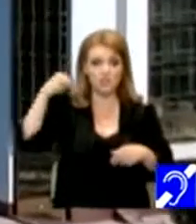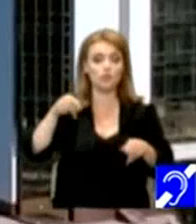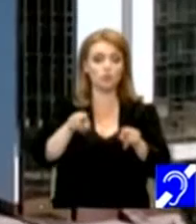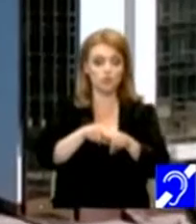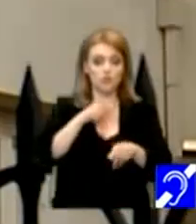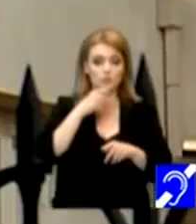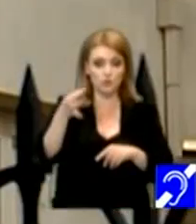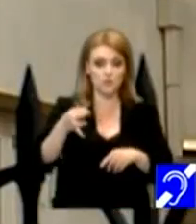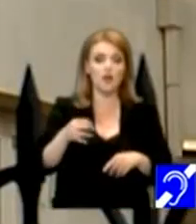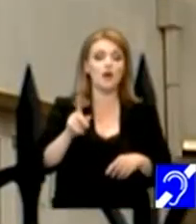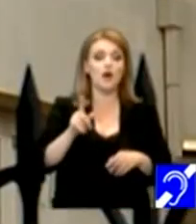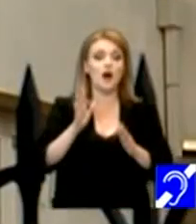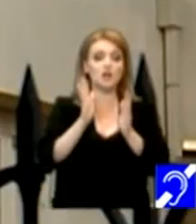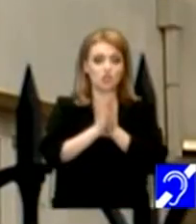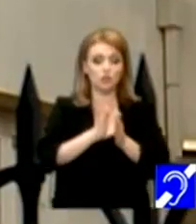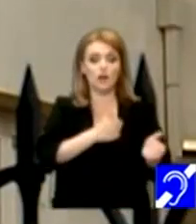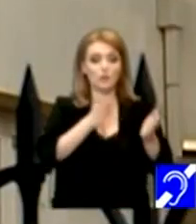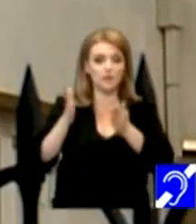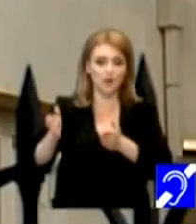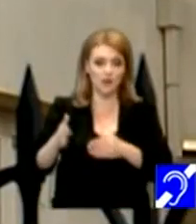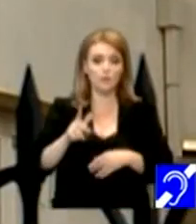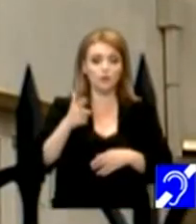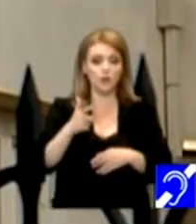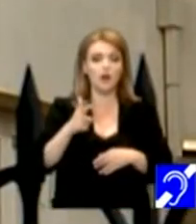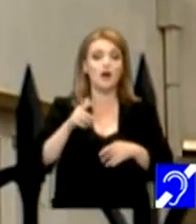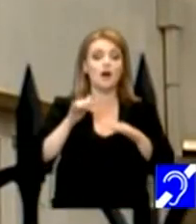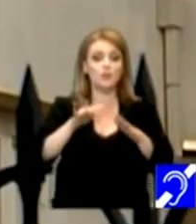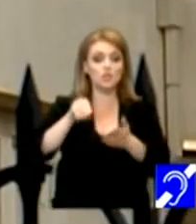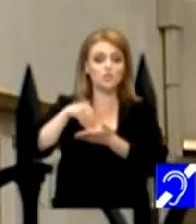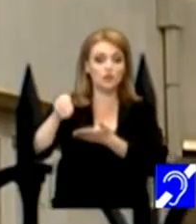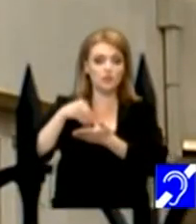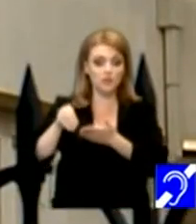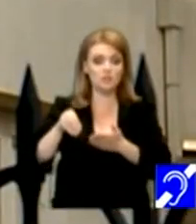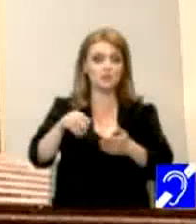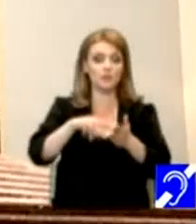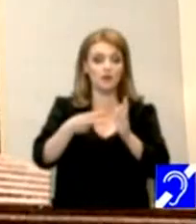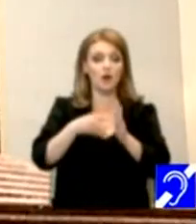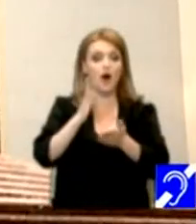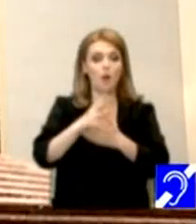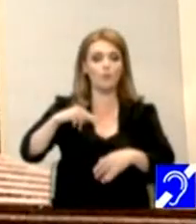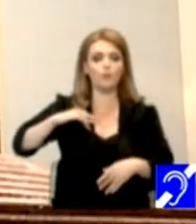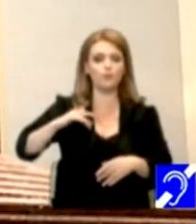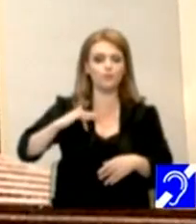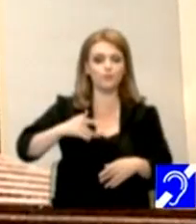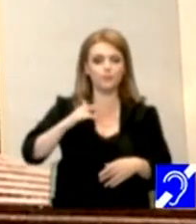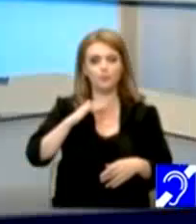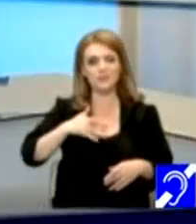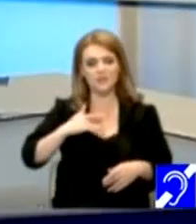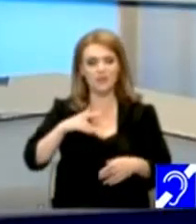acest caz și au declarat că au cerut amânarea licitației pentru că în procesul de achiziție planează suspiciuni de corupție.